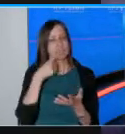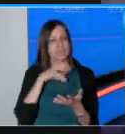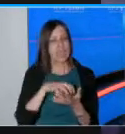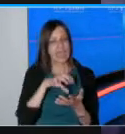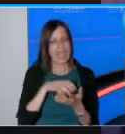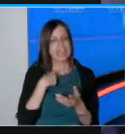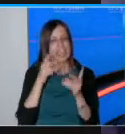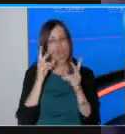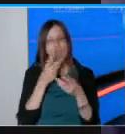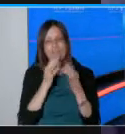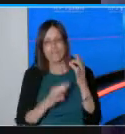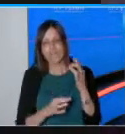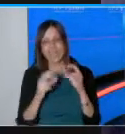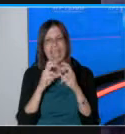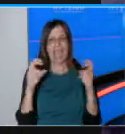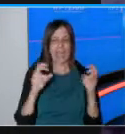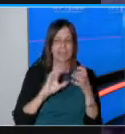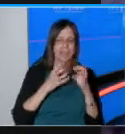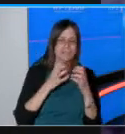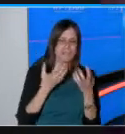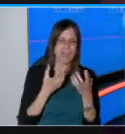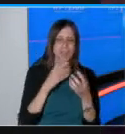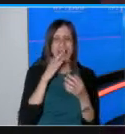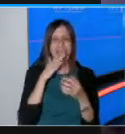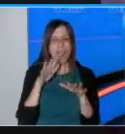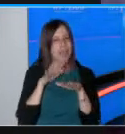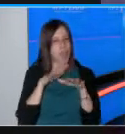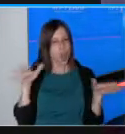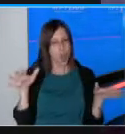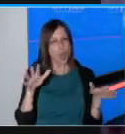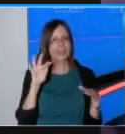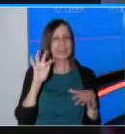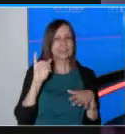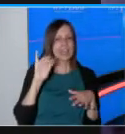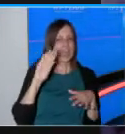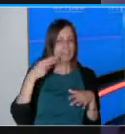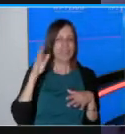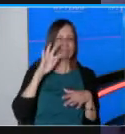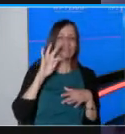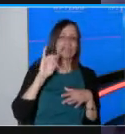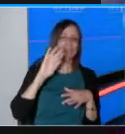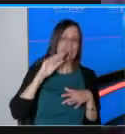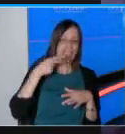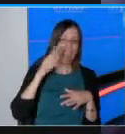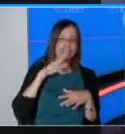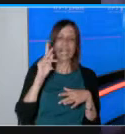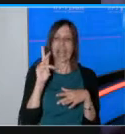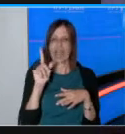יכול לפרט לך את הערים ואת הכפרים, זה רמלה ולוד וטייבה וטירה וקלנסווה,